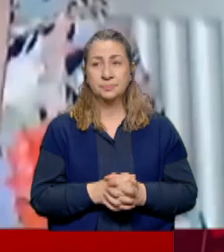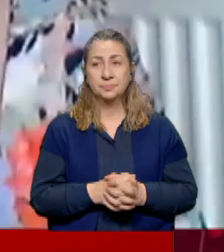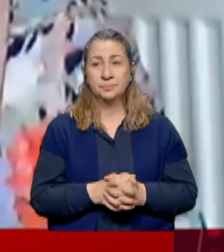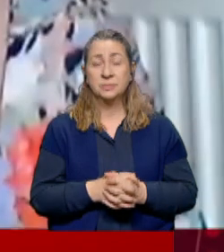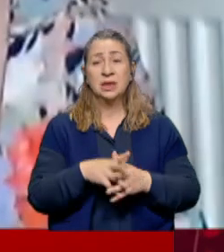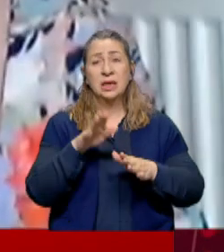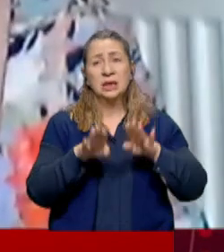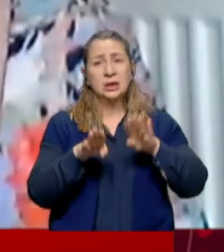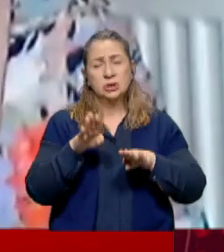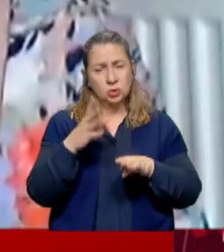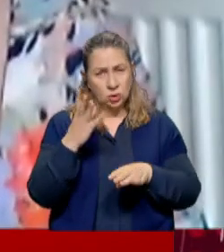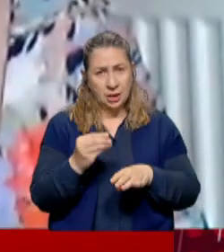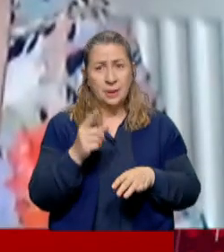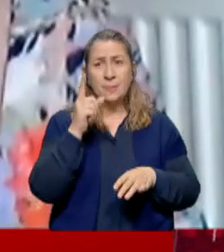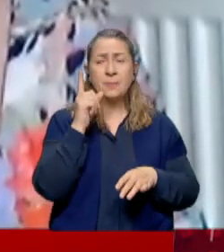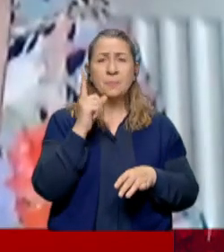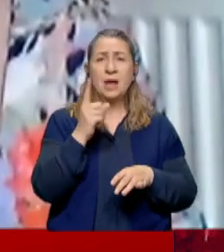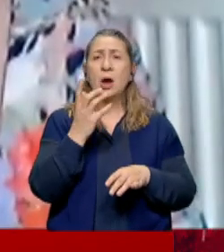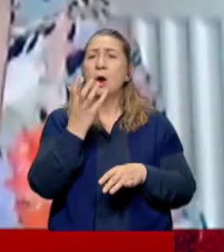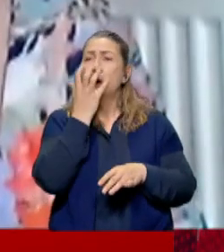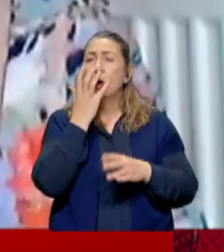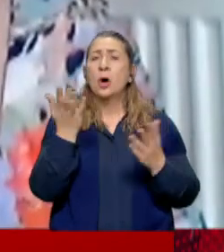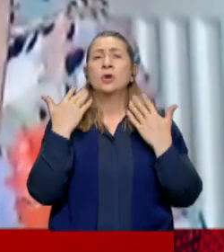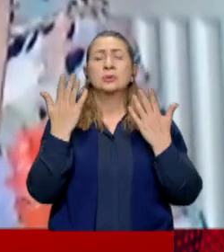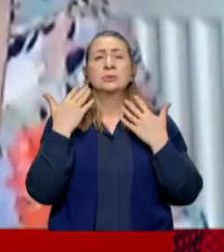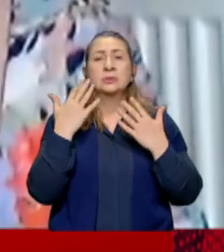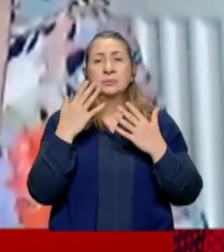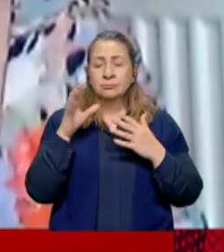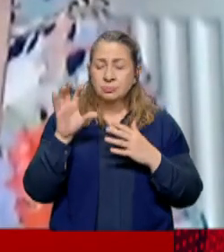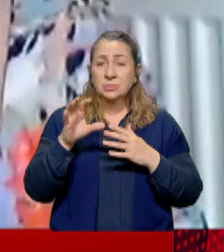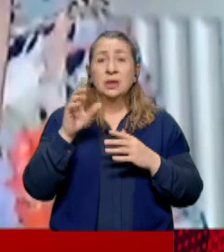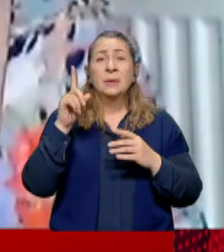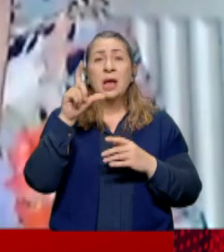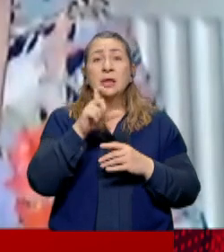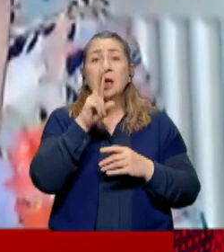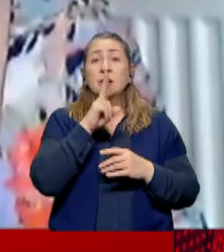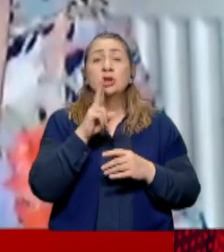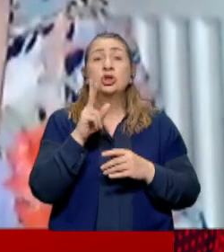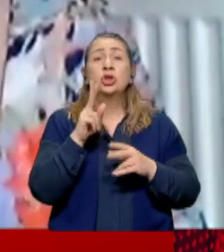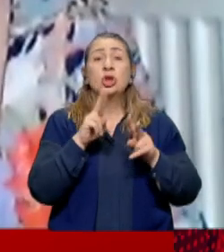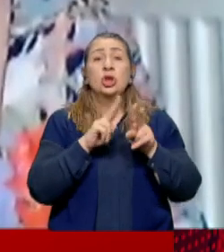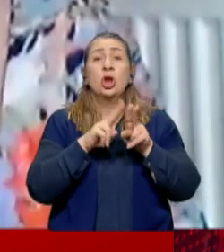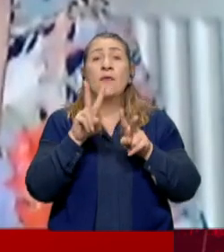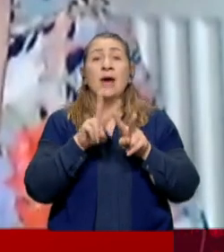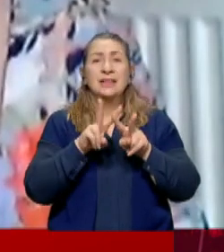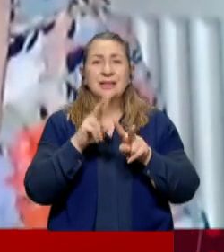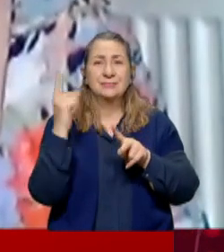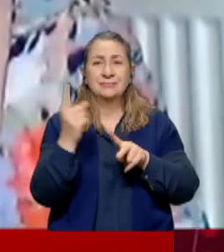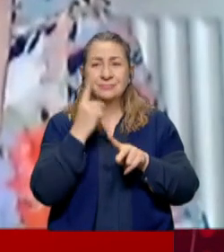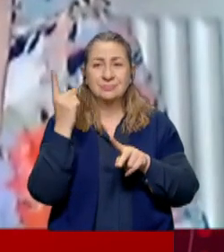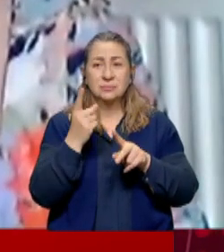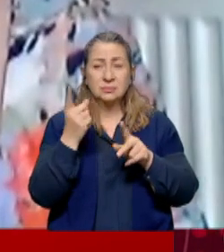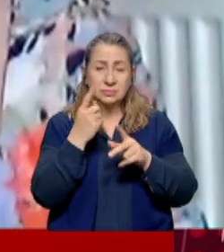efendim? Yaklaşık olarak bir oksijen konsantratörü ayda 200 kW'a yakın bir